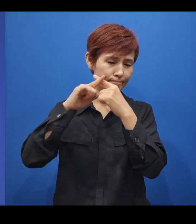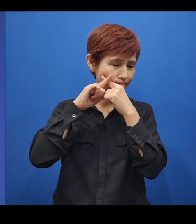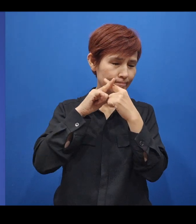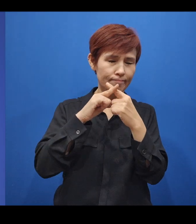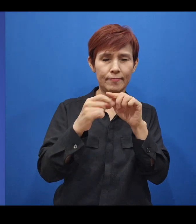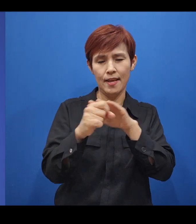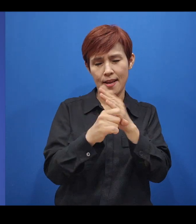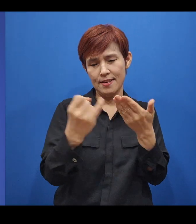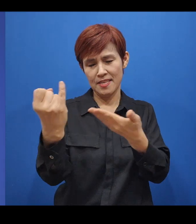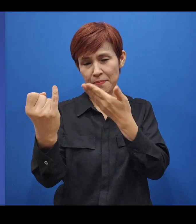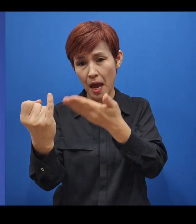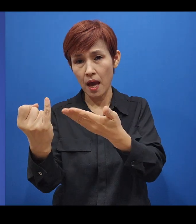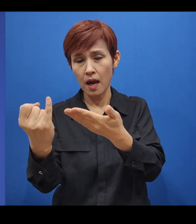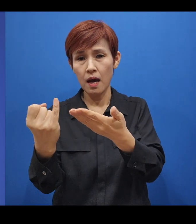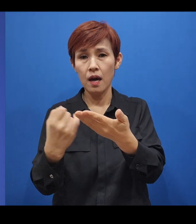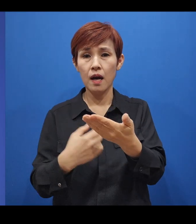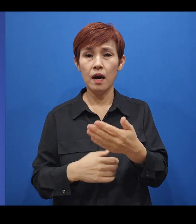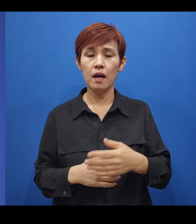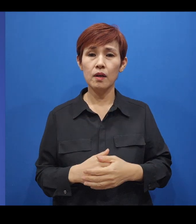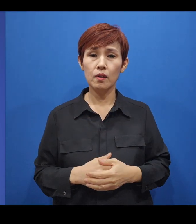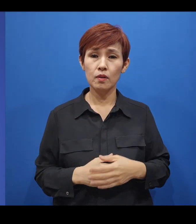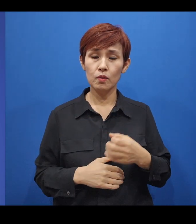내 아이들이 불편해지기 시작해요.